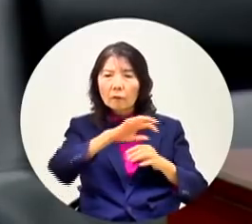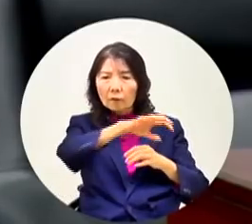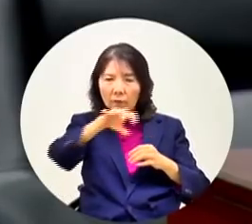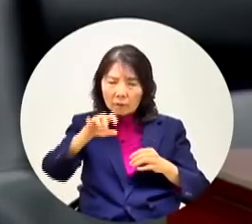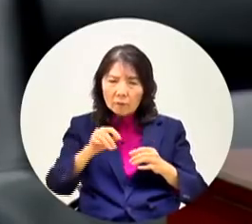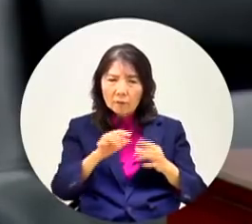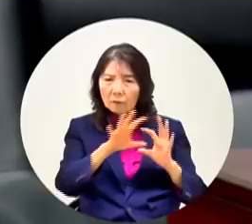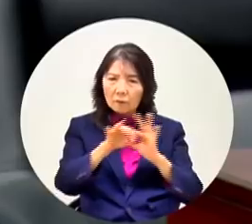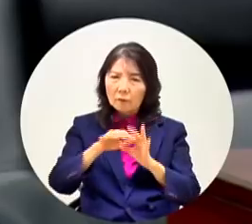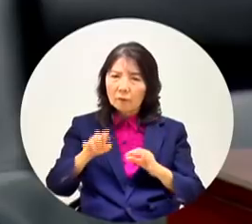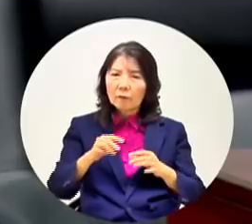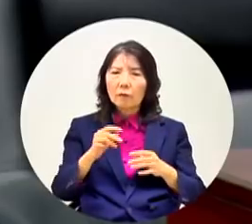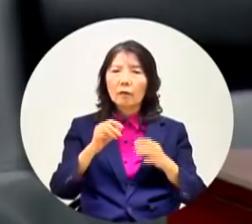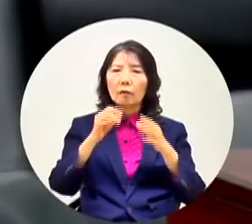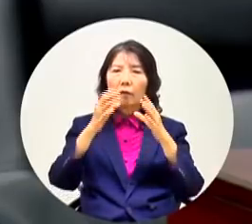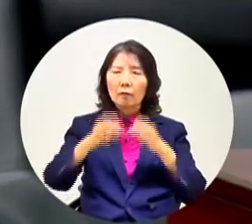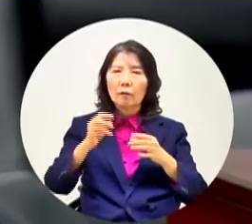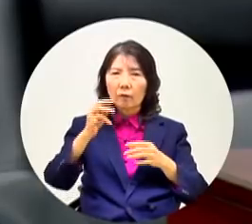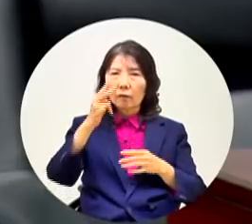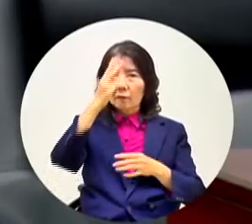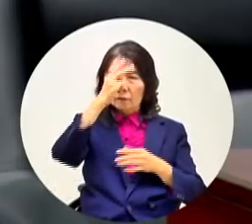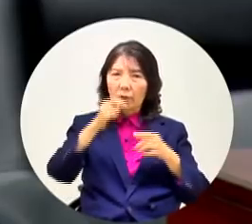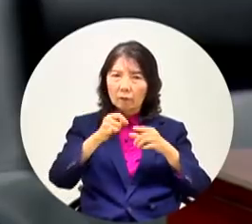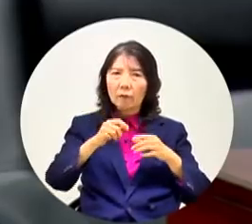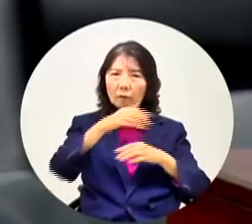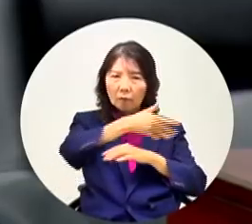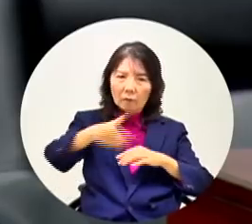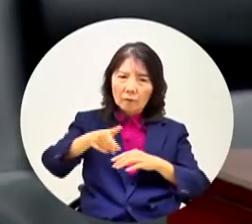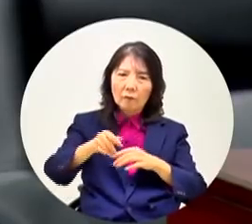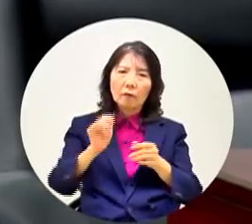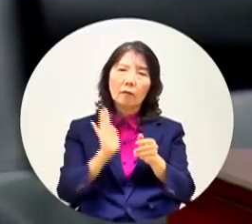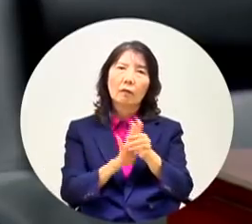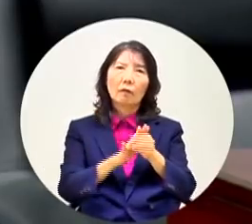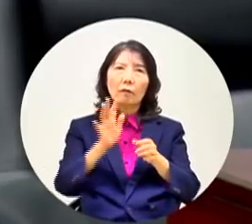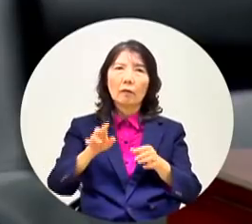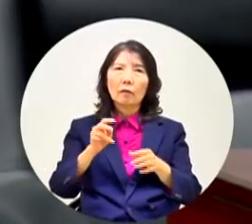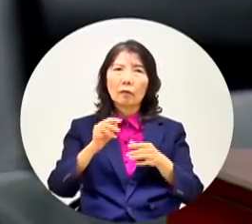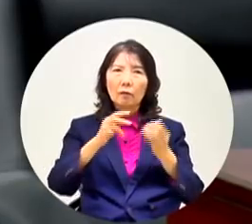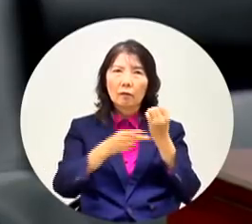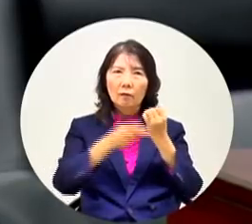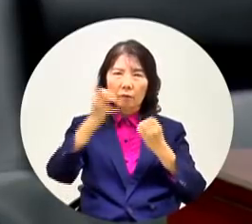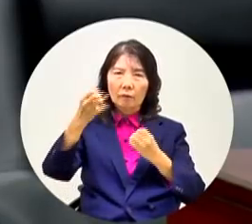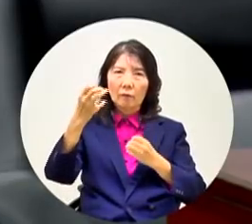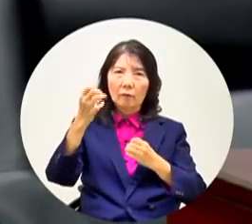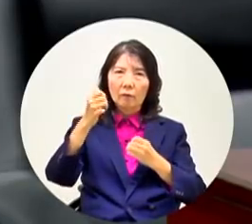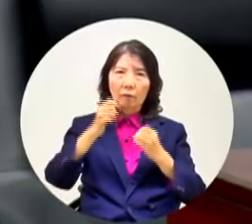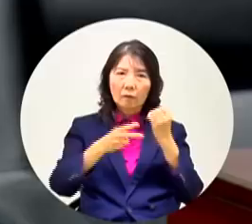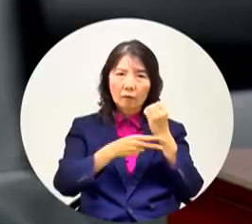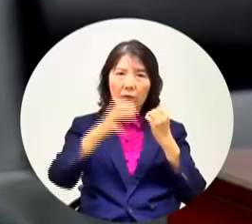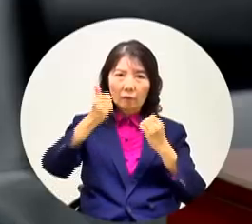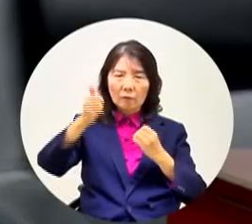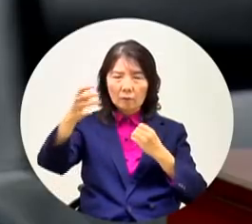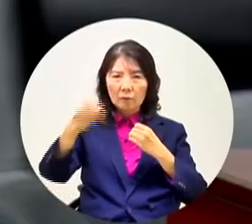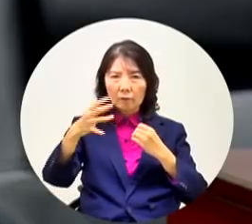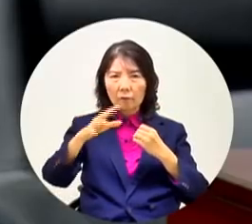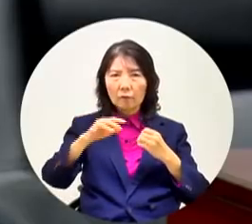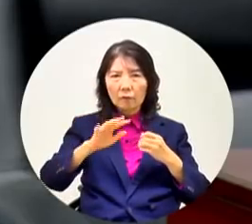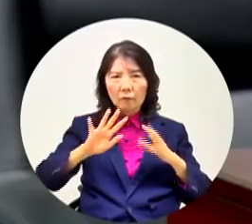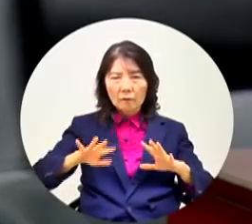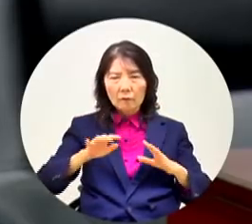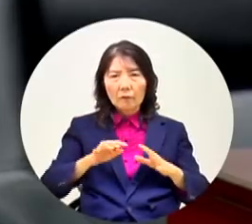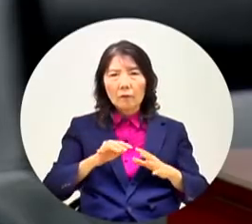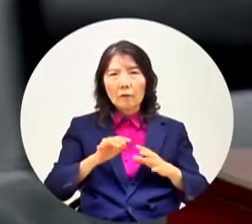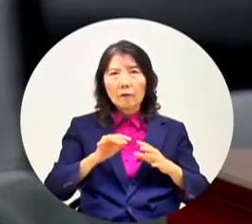加在咱个里长的欢迎来去协助了，把那个15米改12米嘛，起码15米